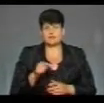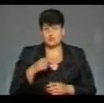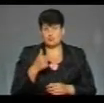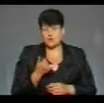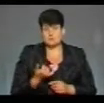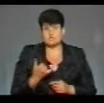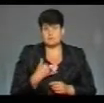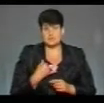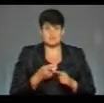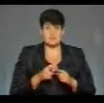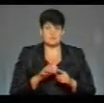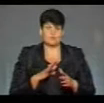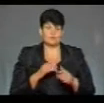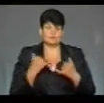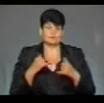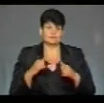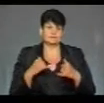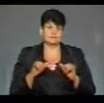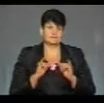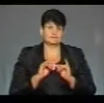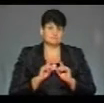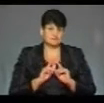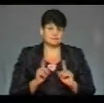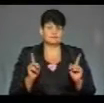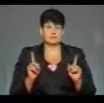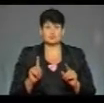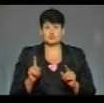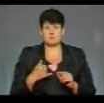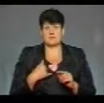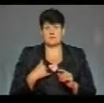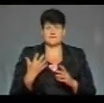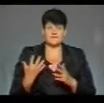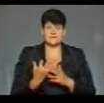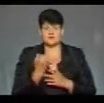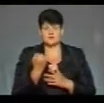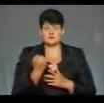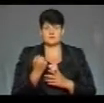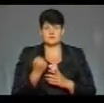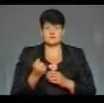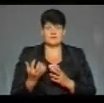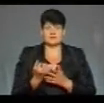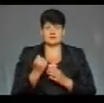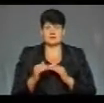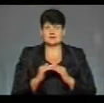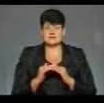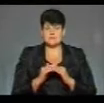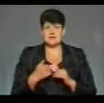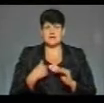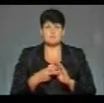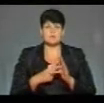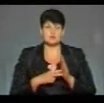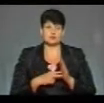для мене стало величезною несподіванкою те, що в мене вийшло здобути цю стипендію. Я